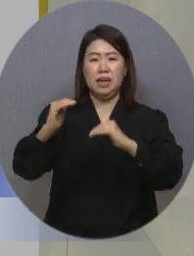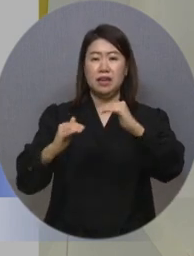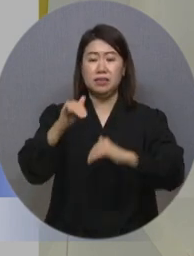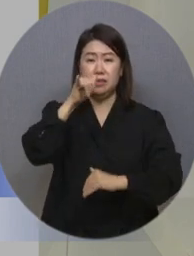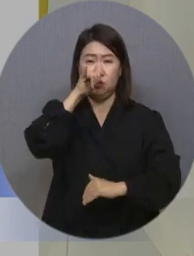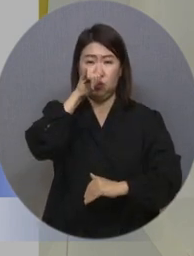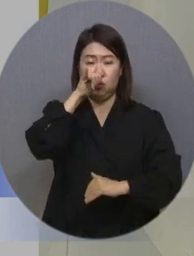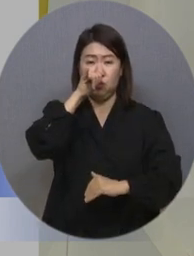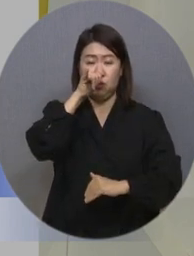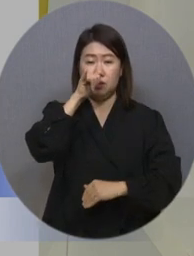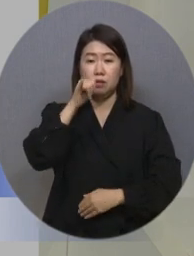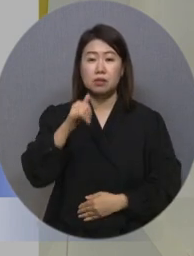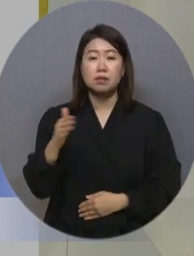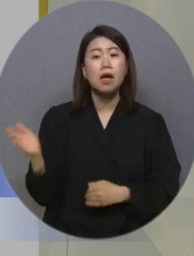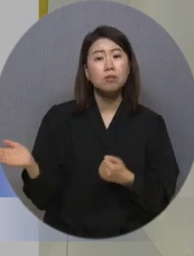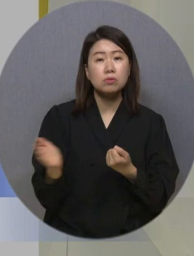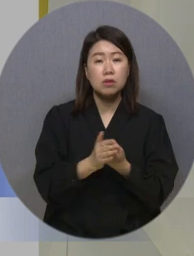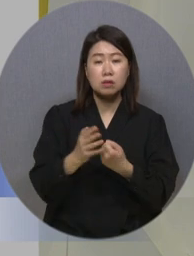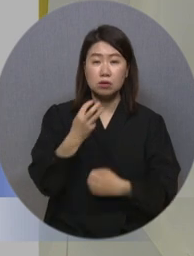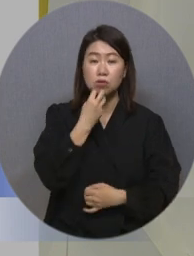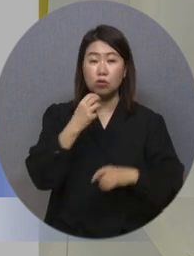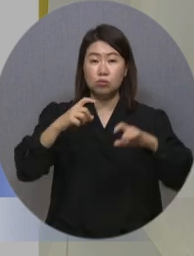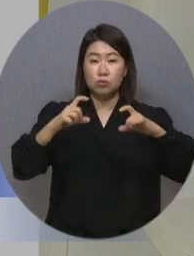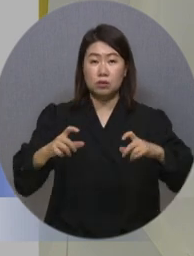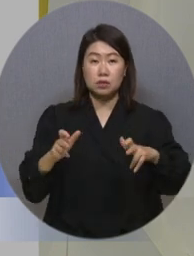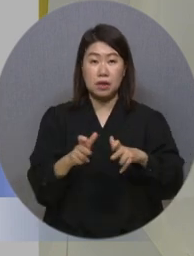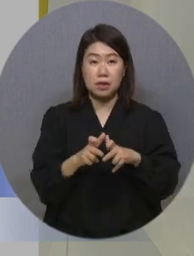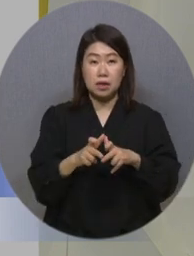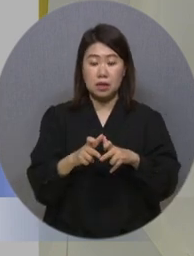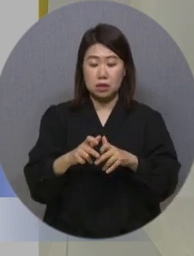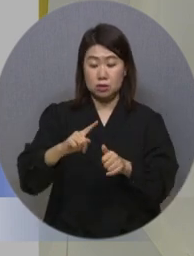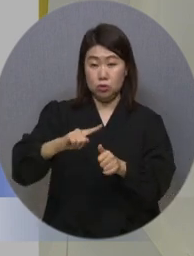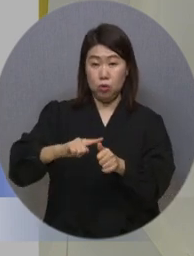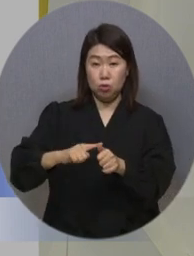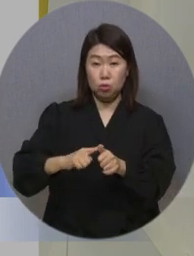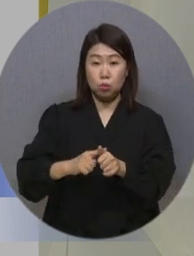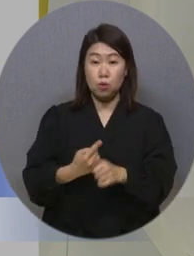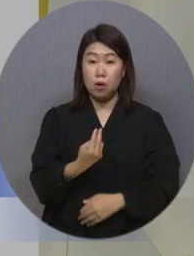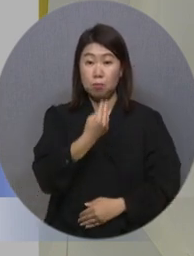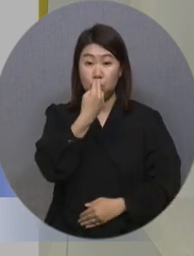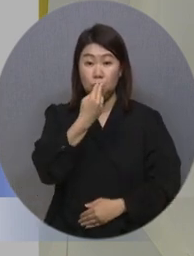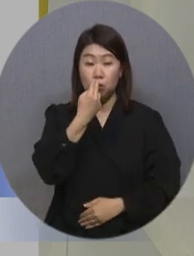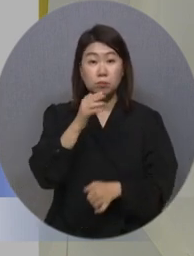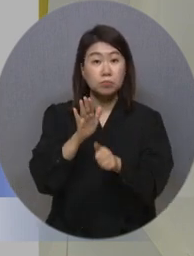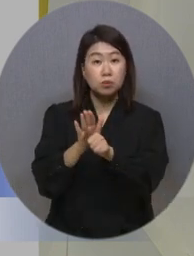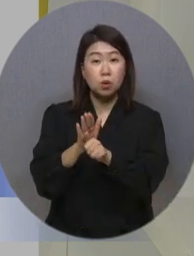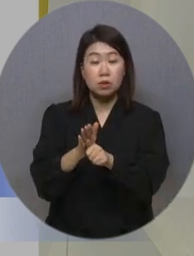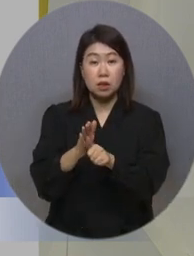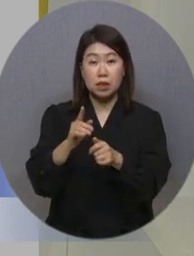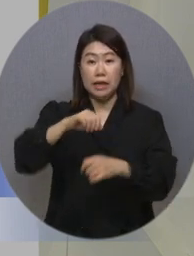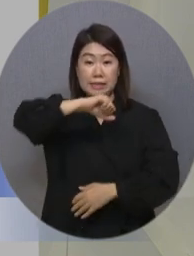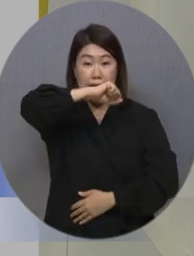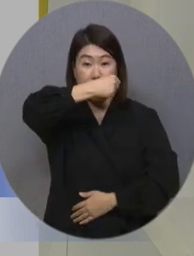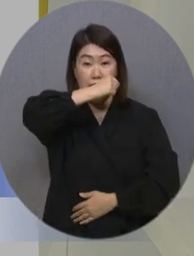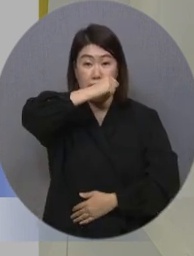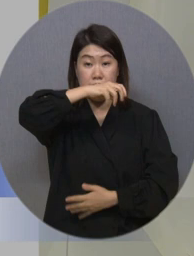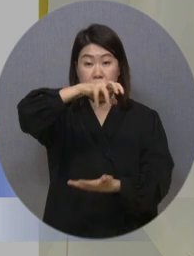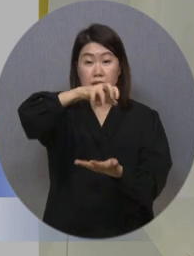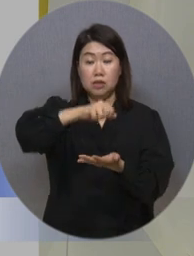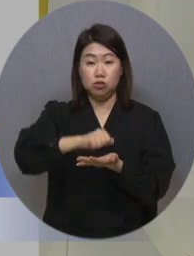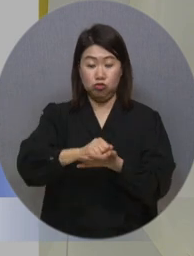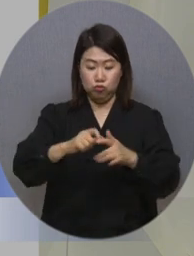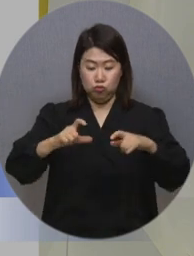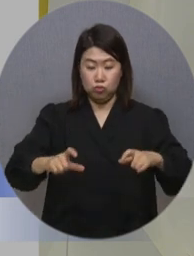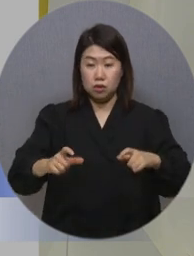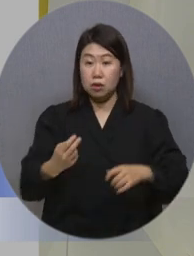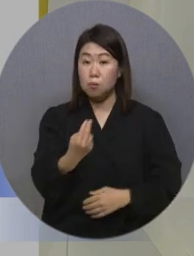나타났습니다 이에 따라 서울시가 장애인 전동보장구 보험 지원에 관한 예산을 편성해 자치구와 함께